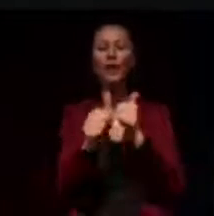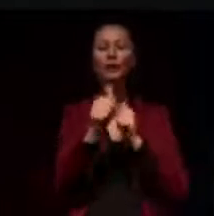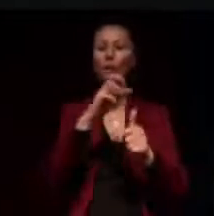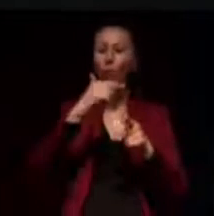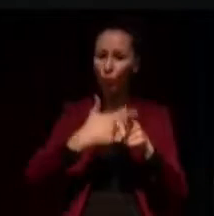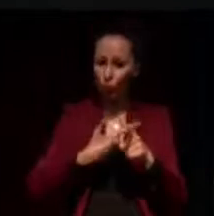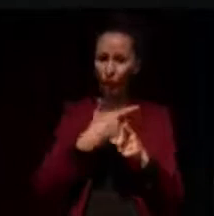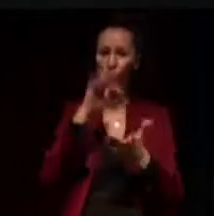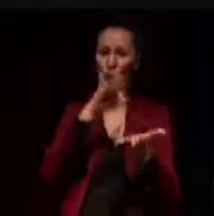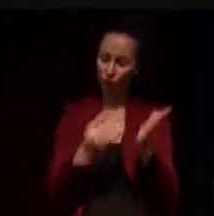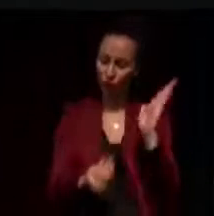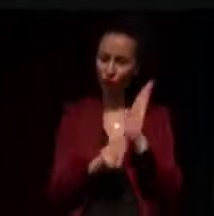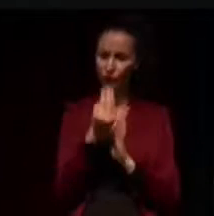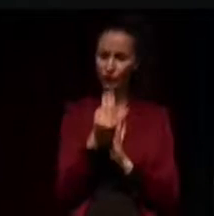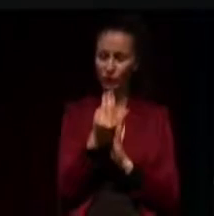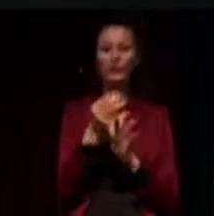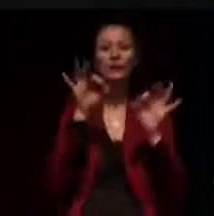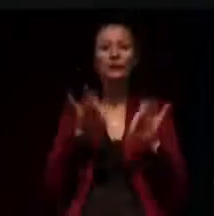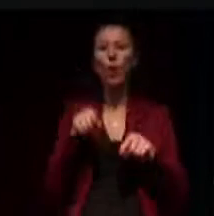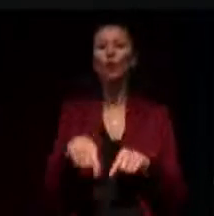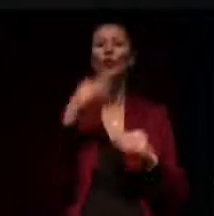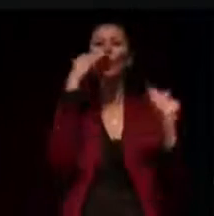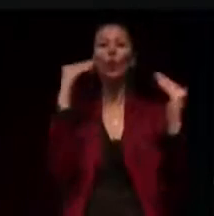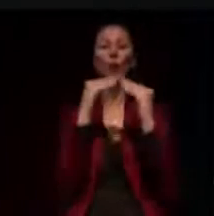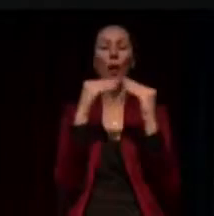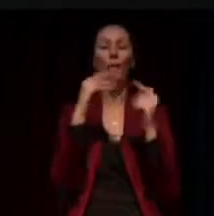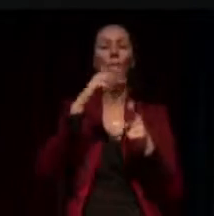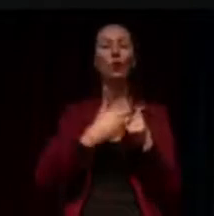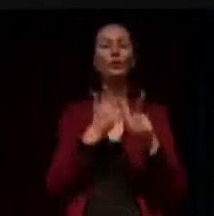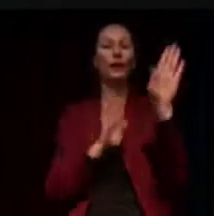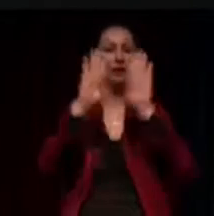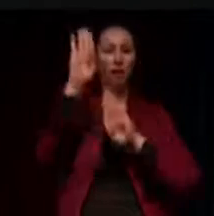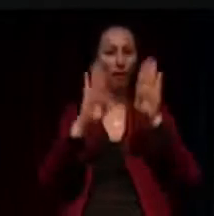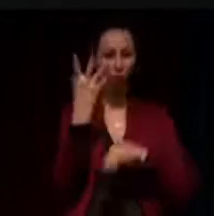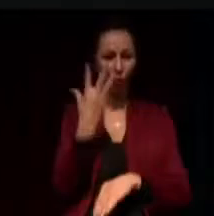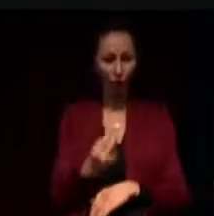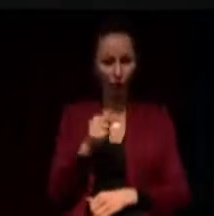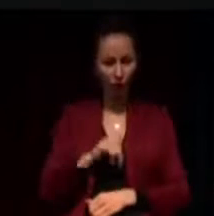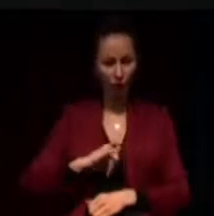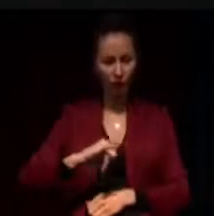bir proje ortaya çıktı. Şimdi onun uygulama projeleri ve ihalesine çıkılacak.